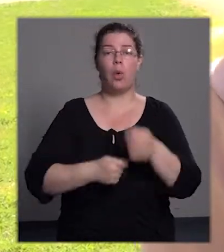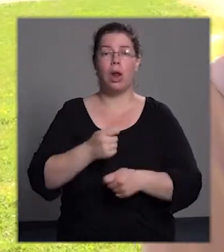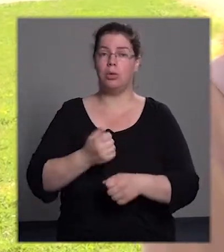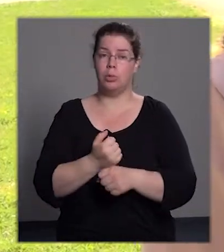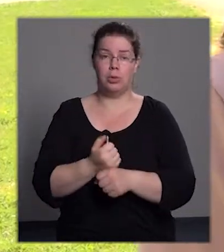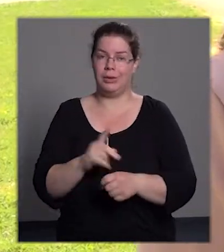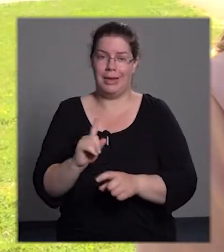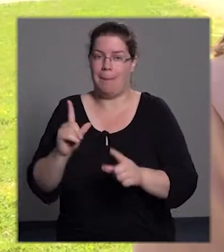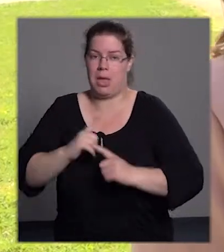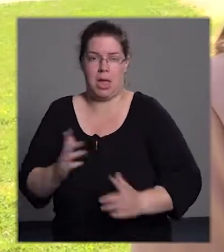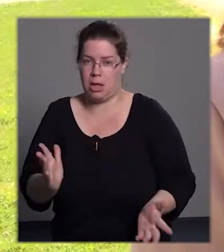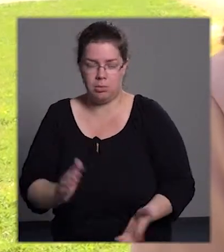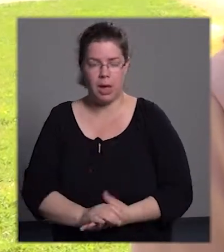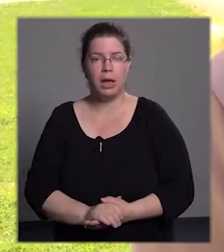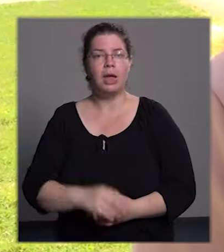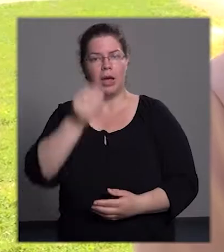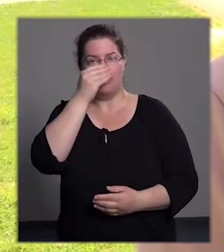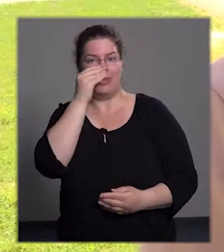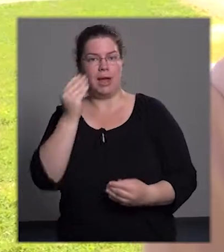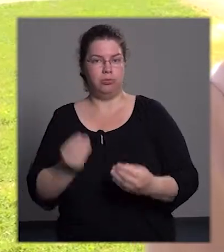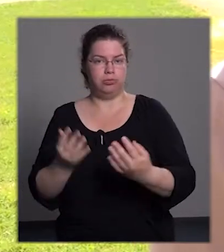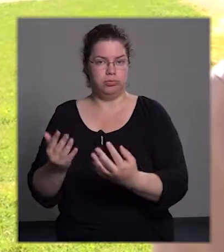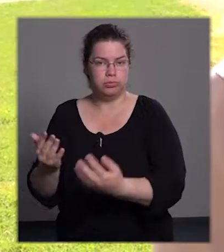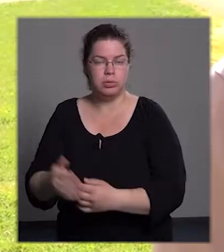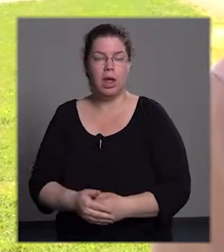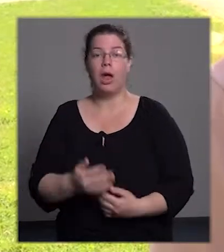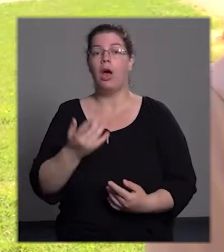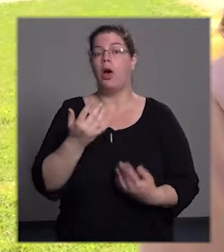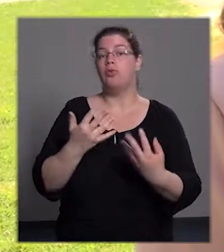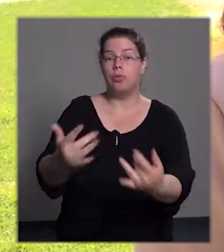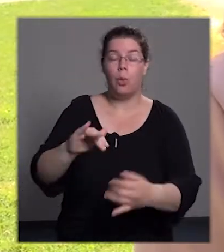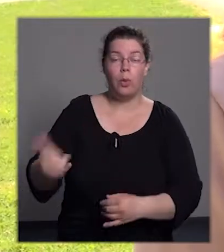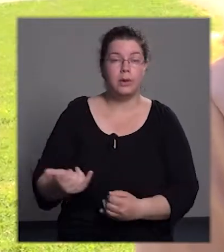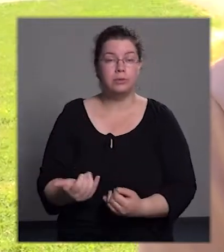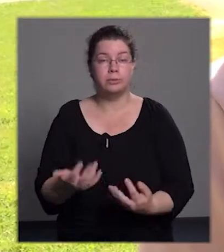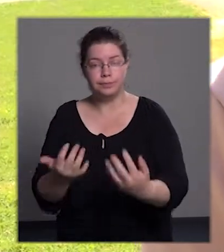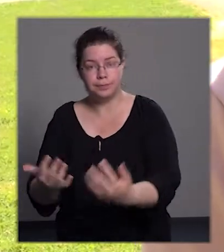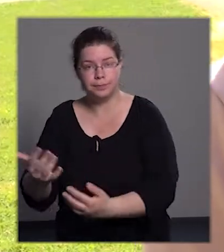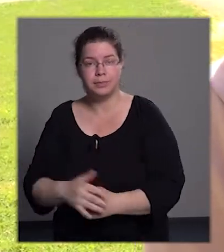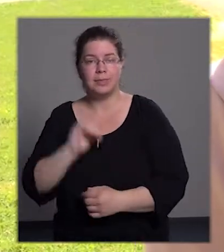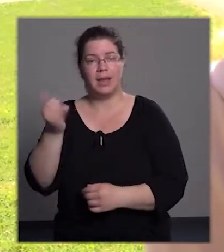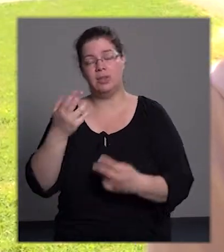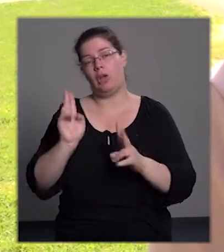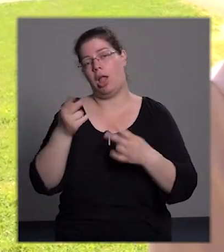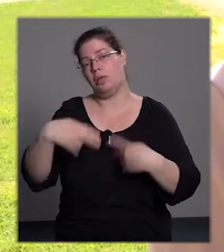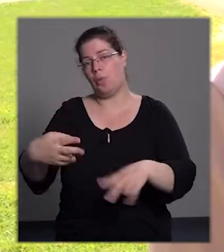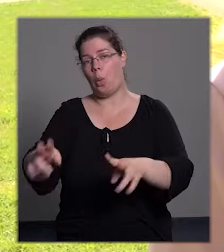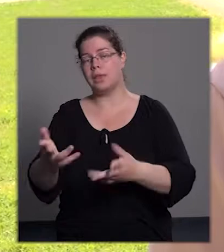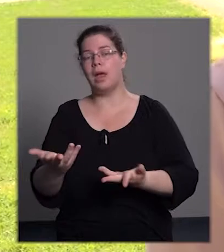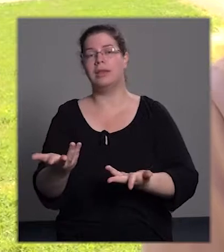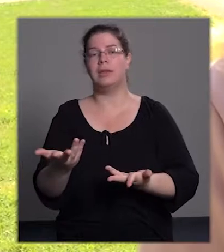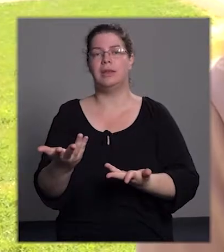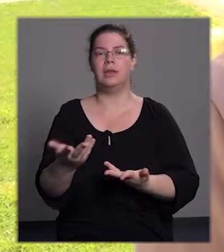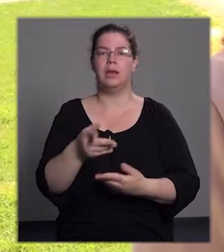meg. A virágok elindultak, a fű az nő, és folytatni kellett, megkezdett az